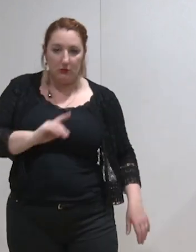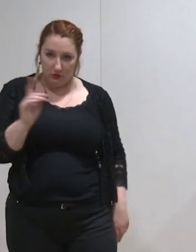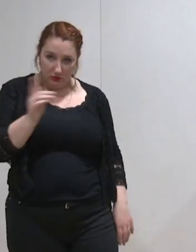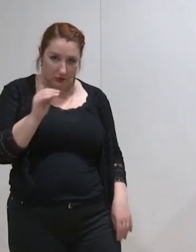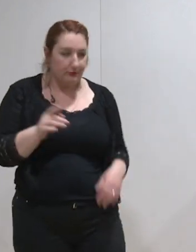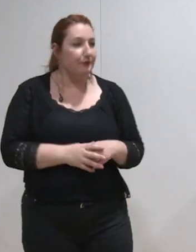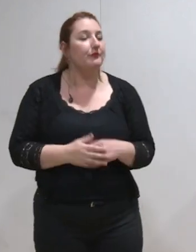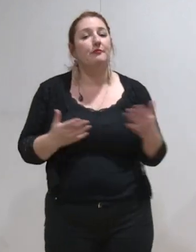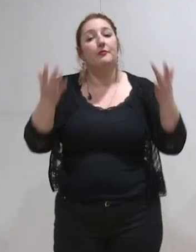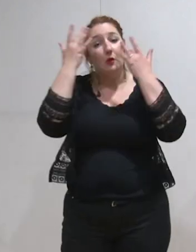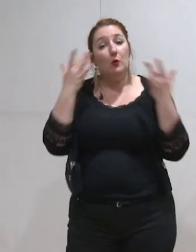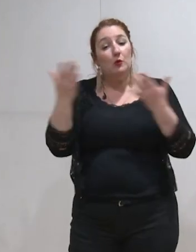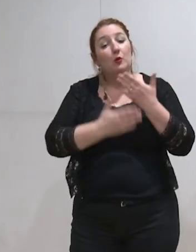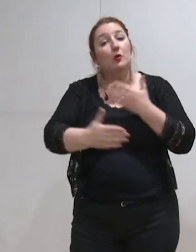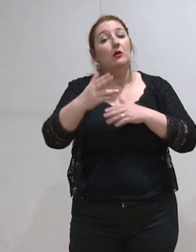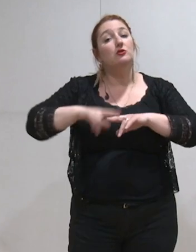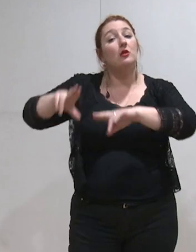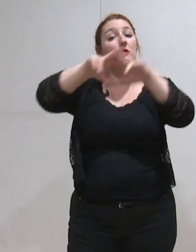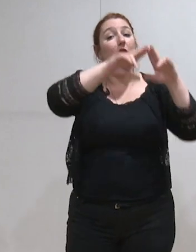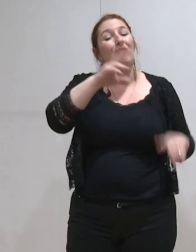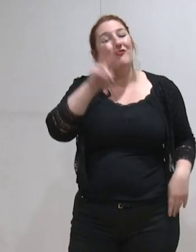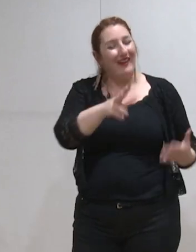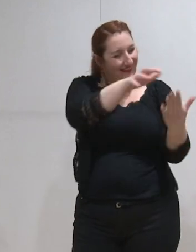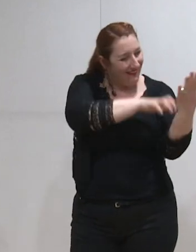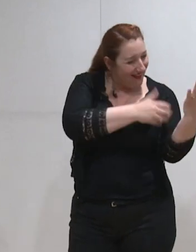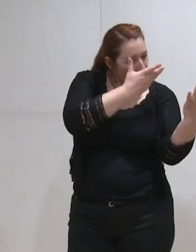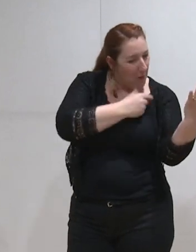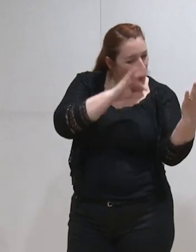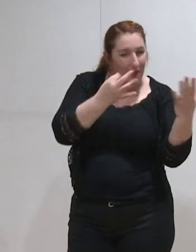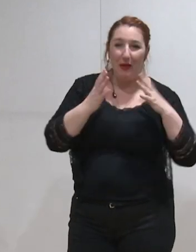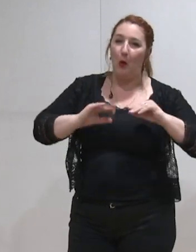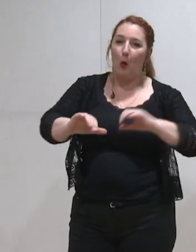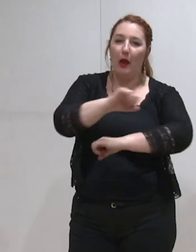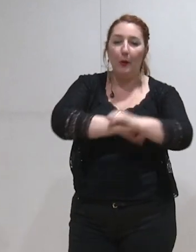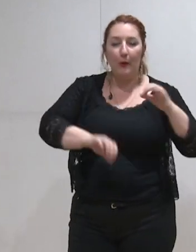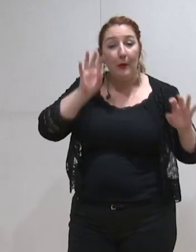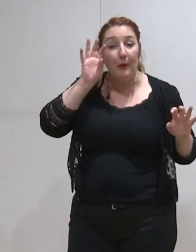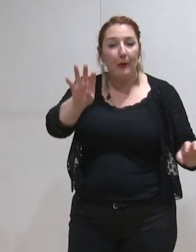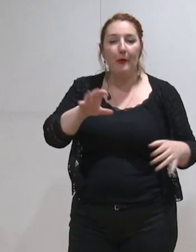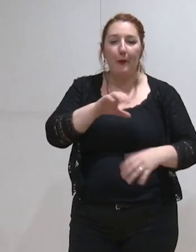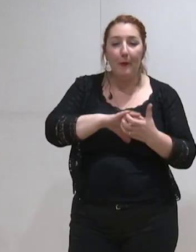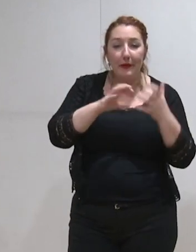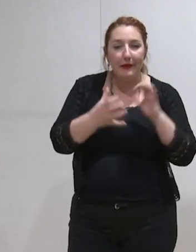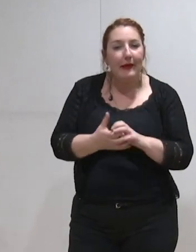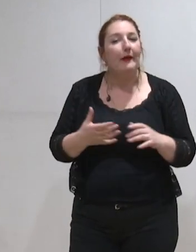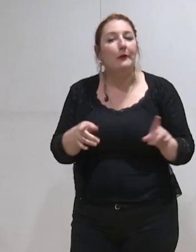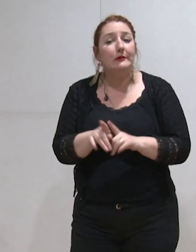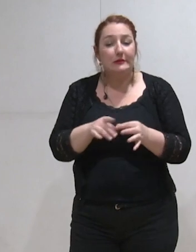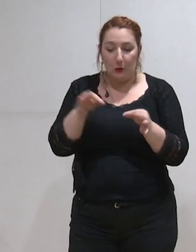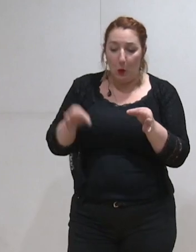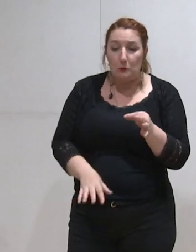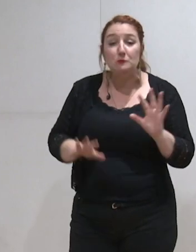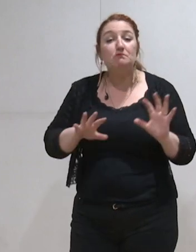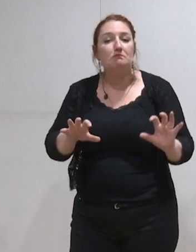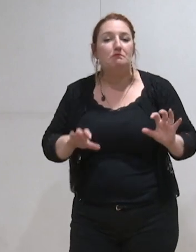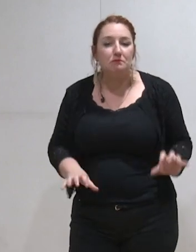projet qui reste très beau sur le papier mais dont la mise en œuvre reste laborieuse et les conclusions particulièrement incertaines ce